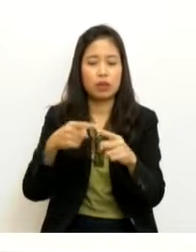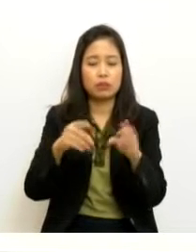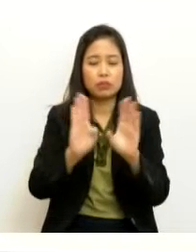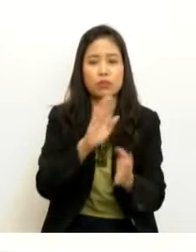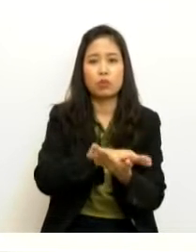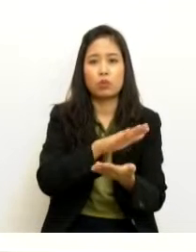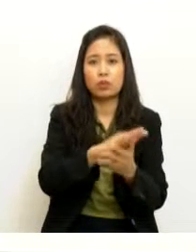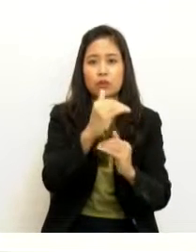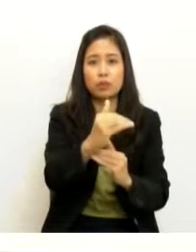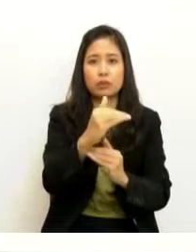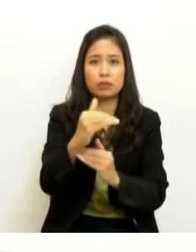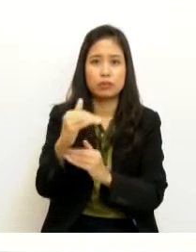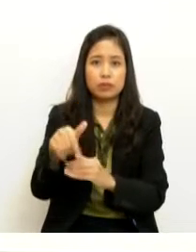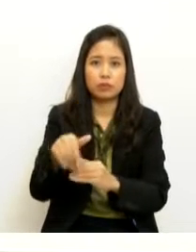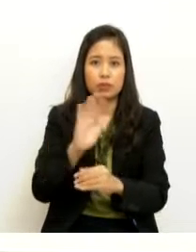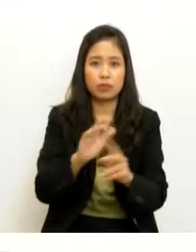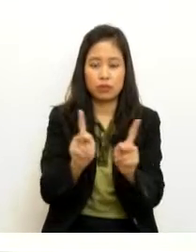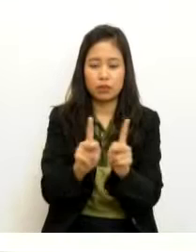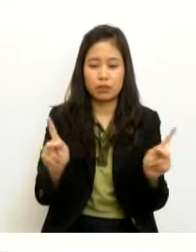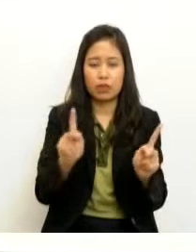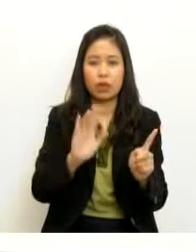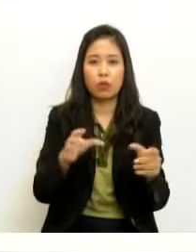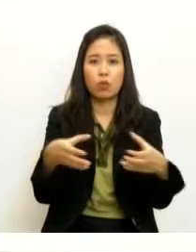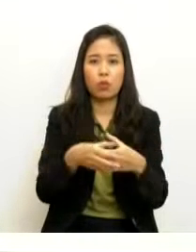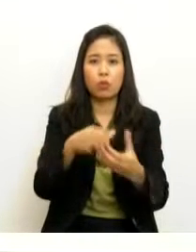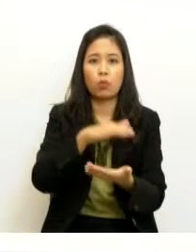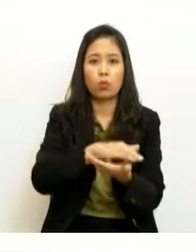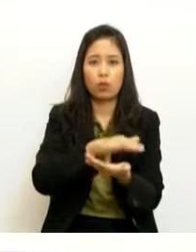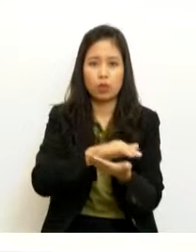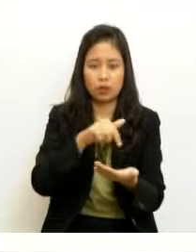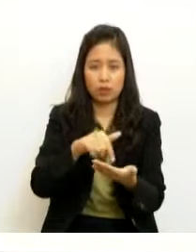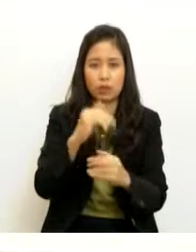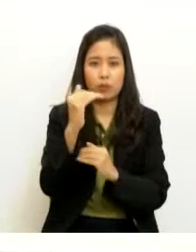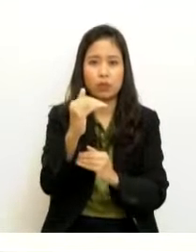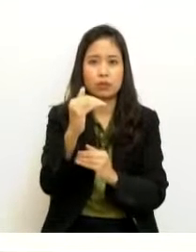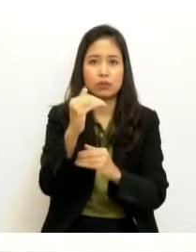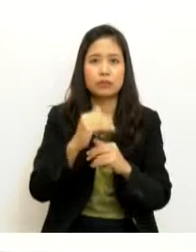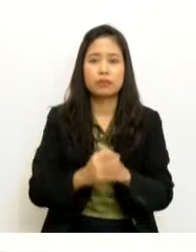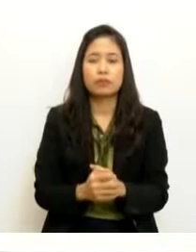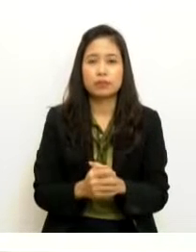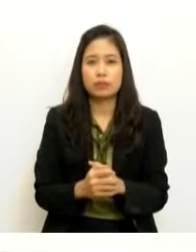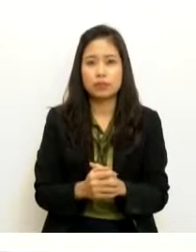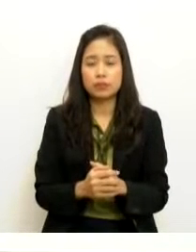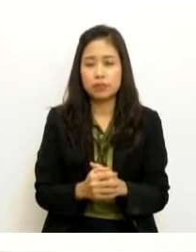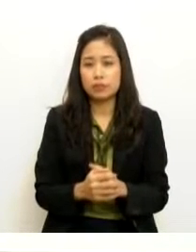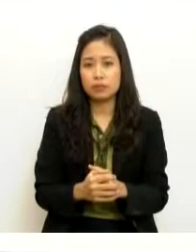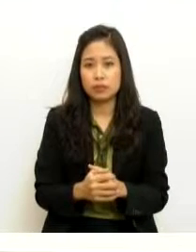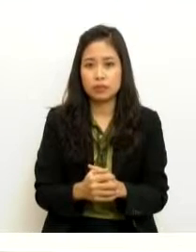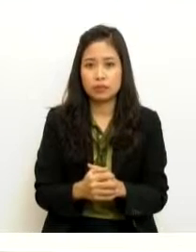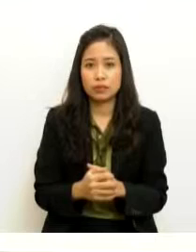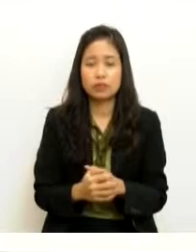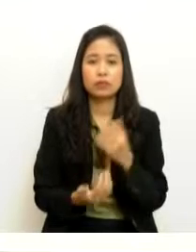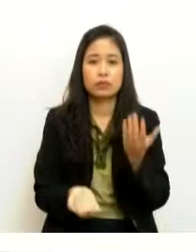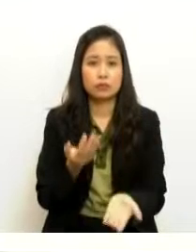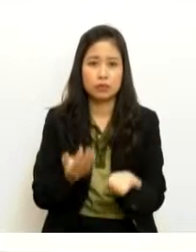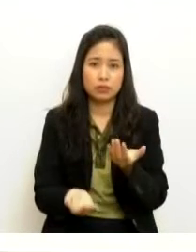นี่ยเป็นหน้าที่ของคณะกรรมการสถานศึกษาในระดับสถานศึกษาเป็นคนกำหนดนะครับแต่อย่างไรก็ตามประ